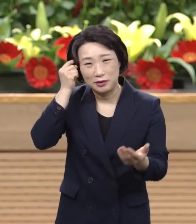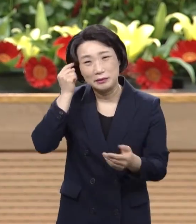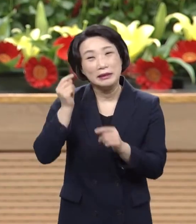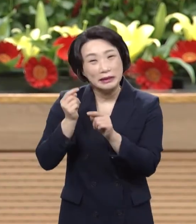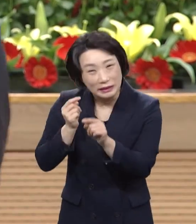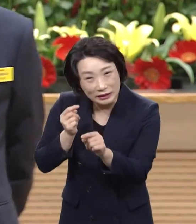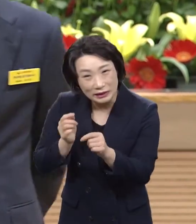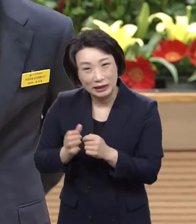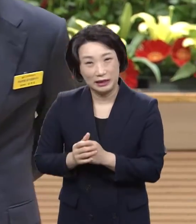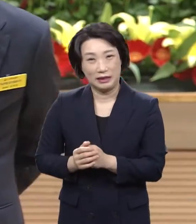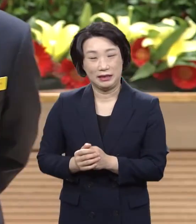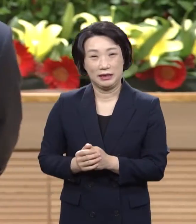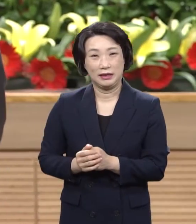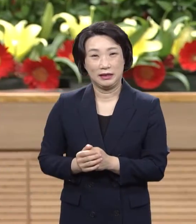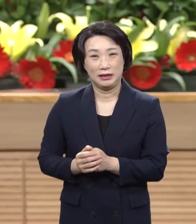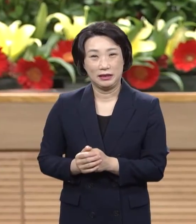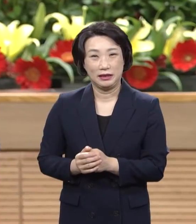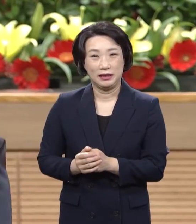이것이